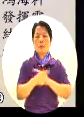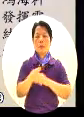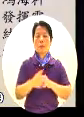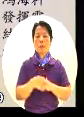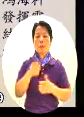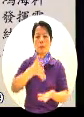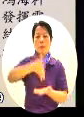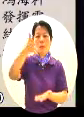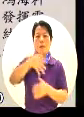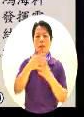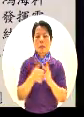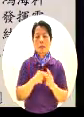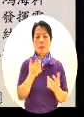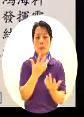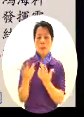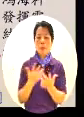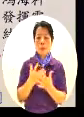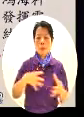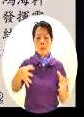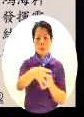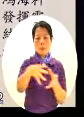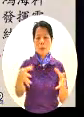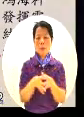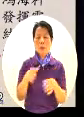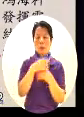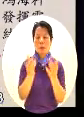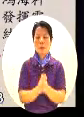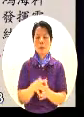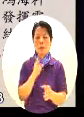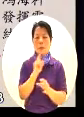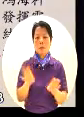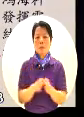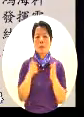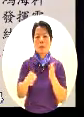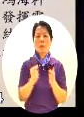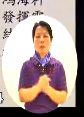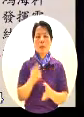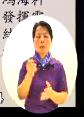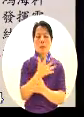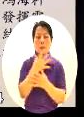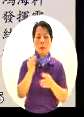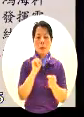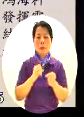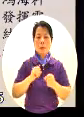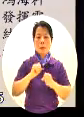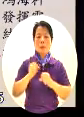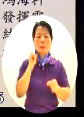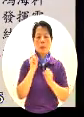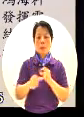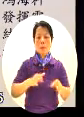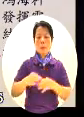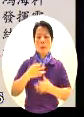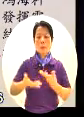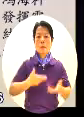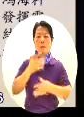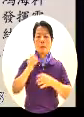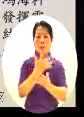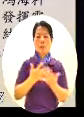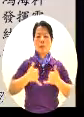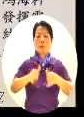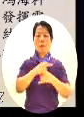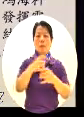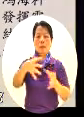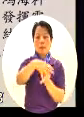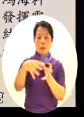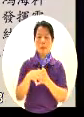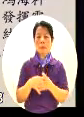们产业的群聚哈，发挥高雄市哈商务网络购物的创意精神，结合高